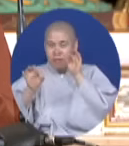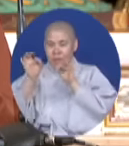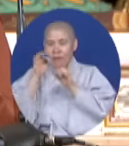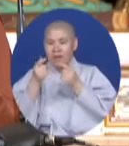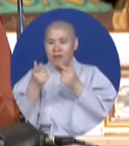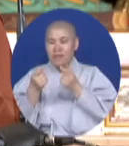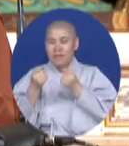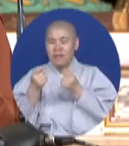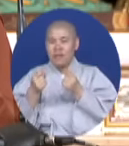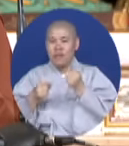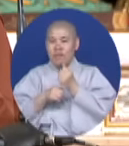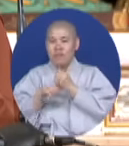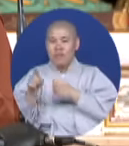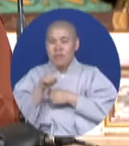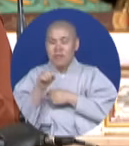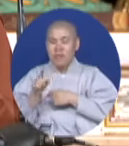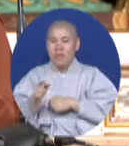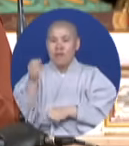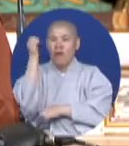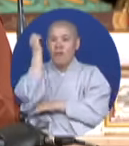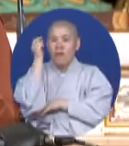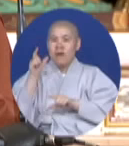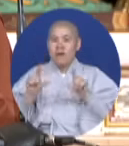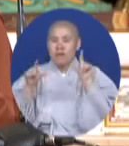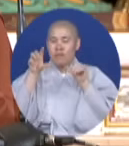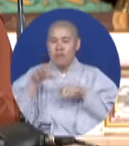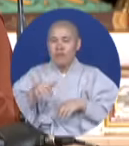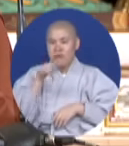뭔 소리냐 본래 동방에 있었는데요